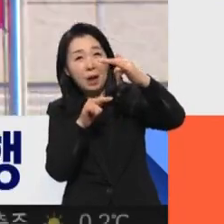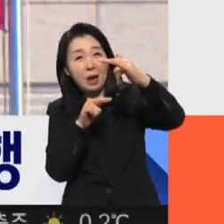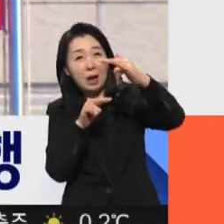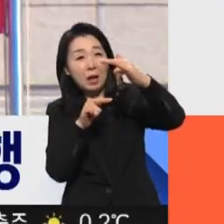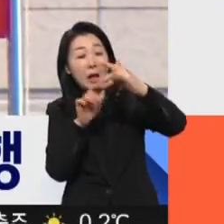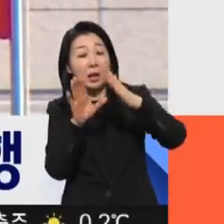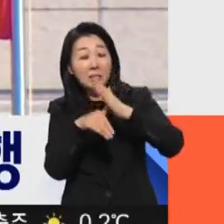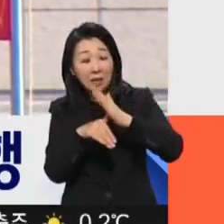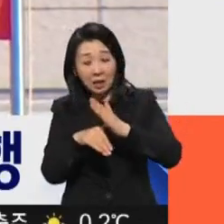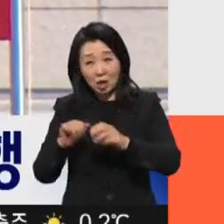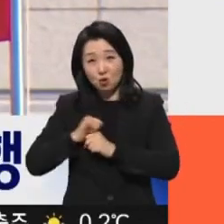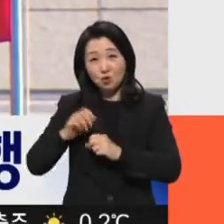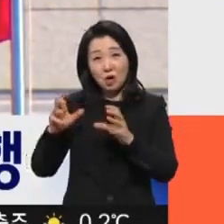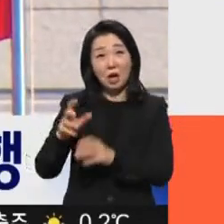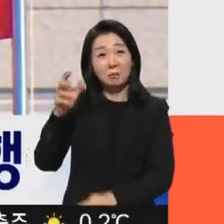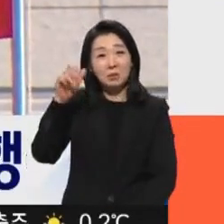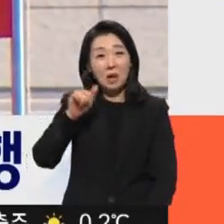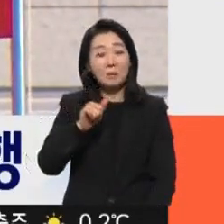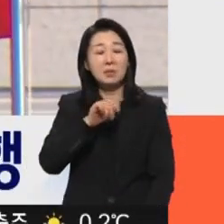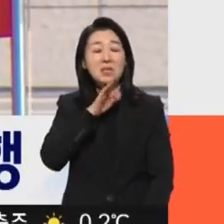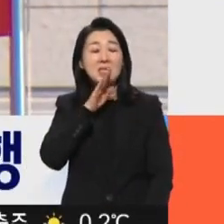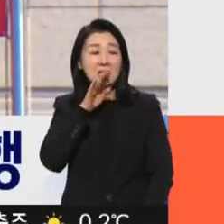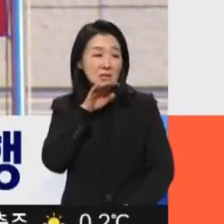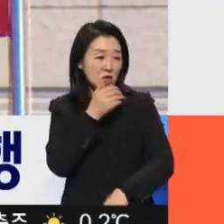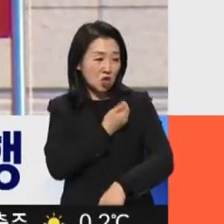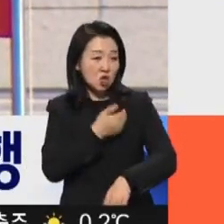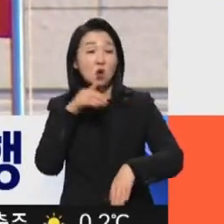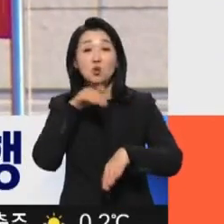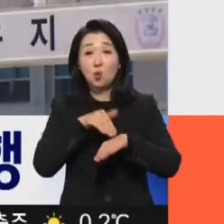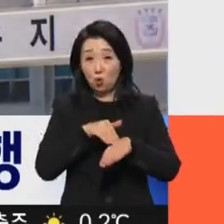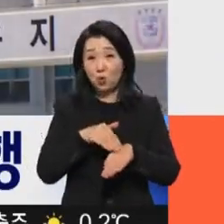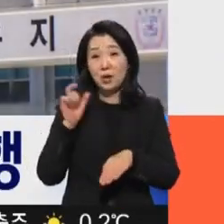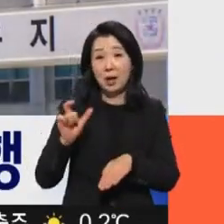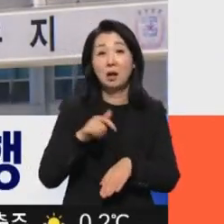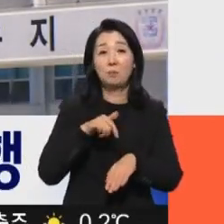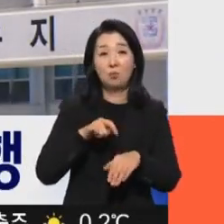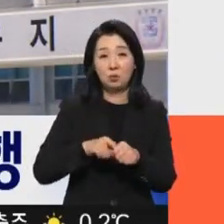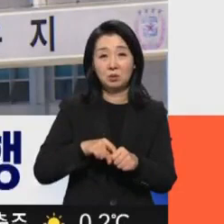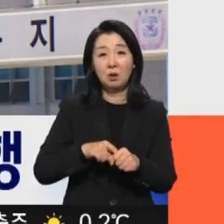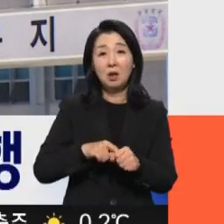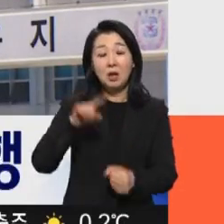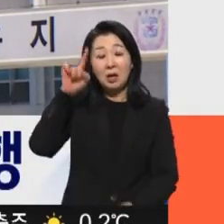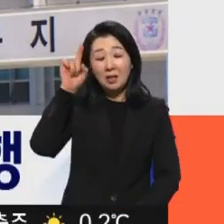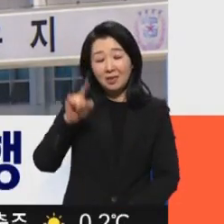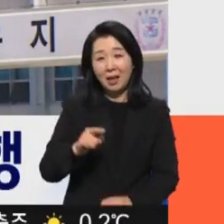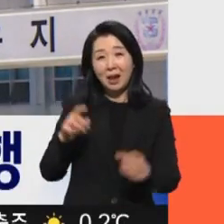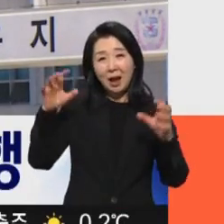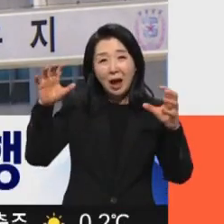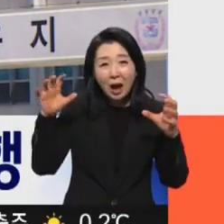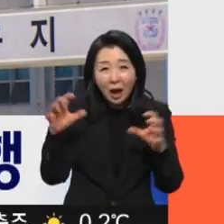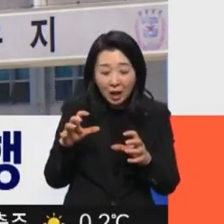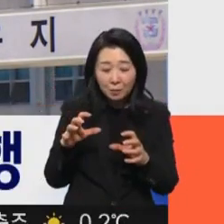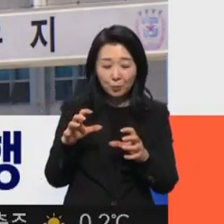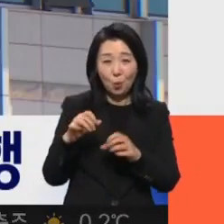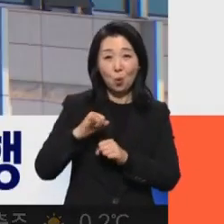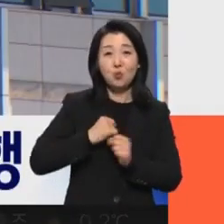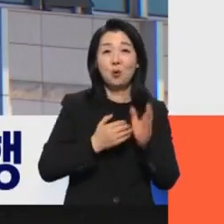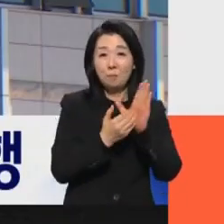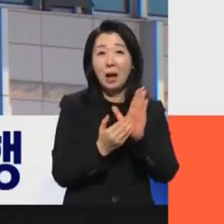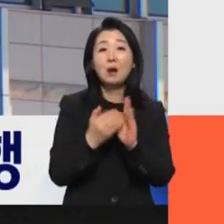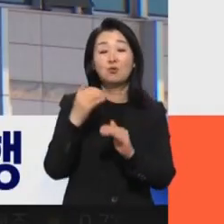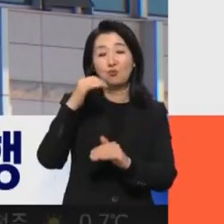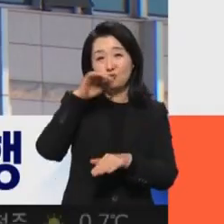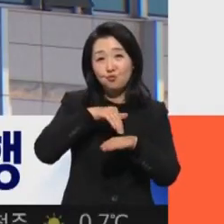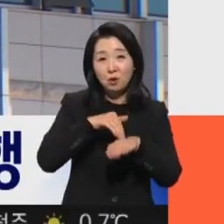합참 차원에서 통합된 실전적 교육 훈련을 강화하기로 했는데요. 그 일환으로 내일 합동 방공 훈련을 실시합니다. 또 육군과